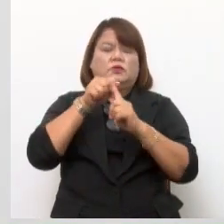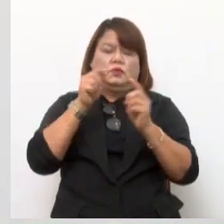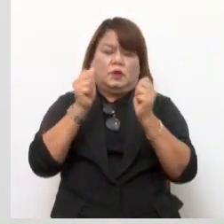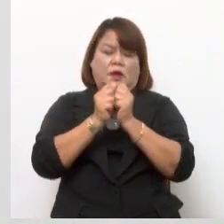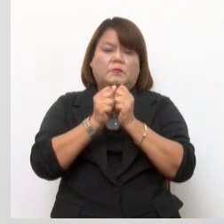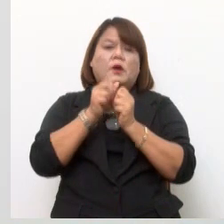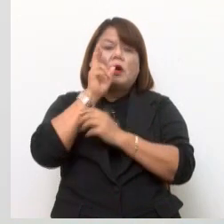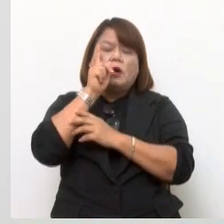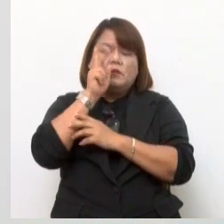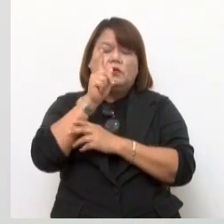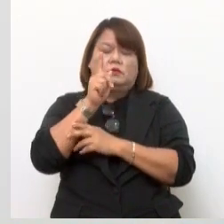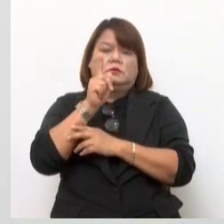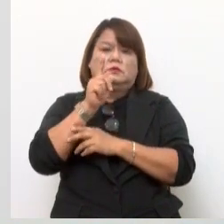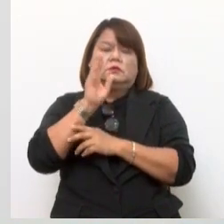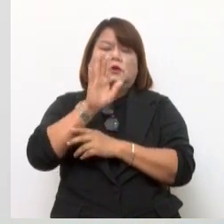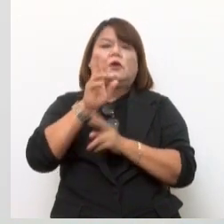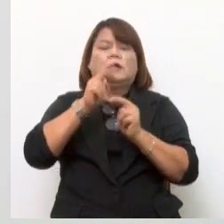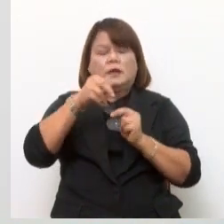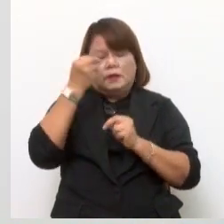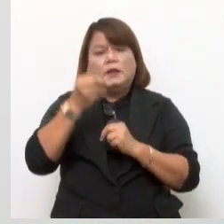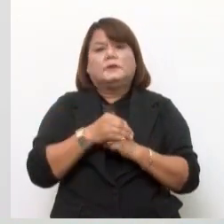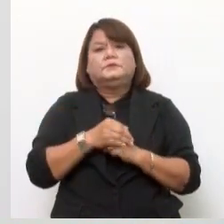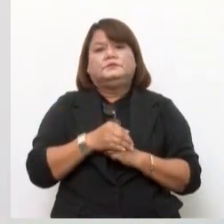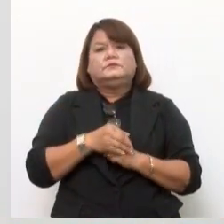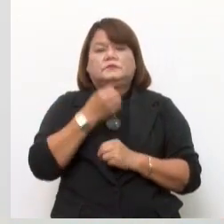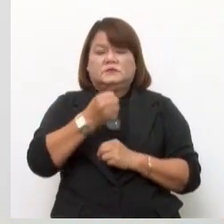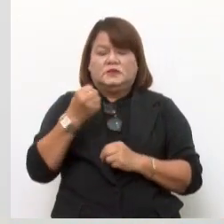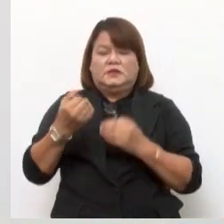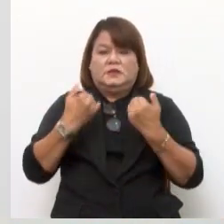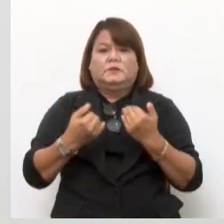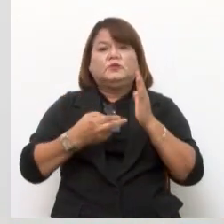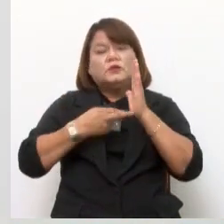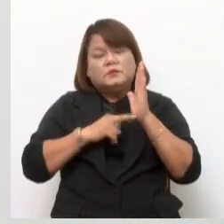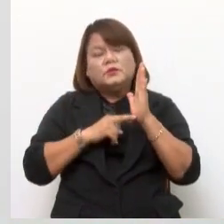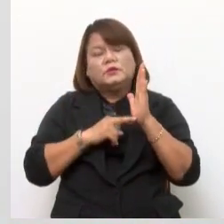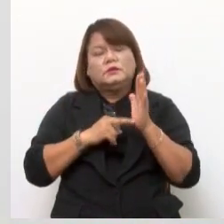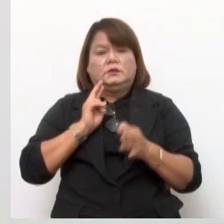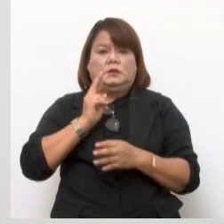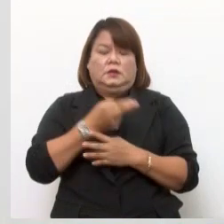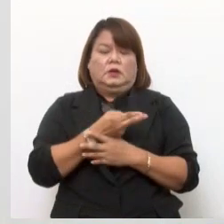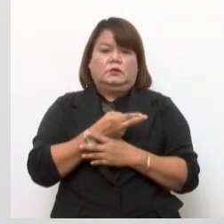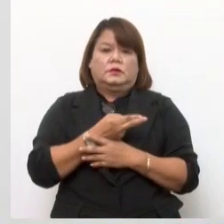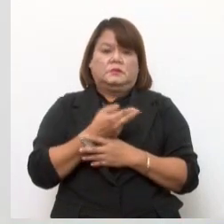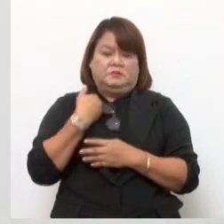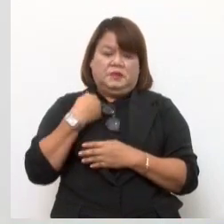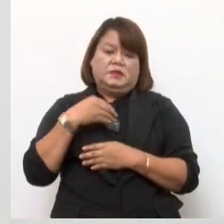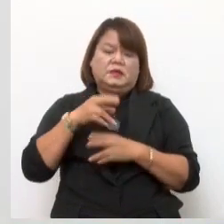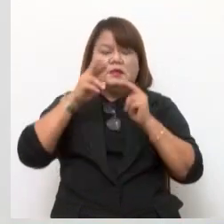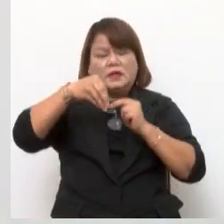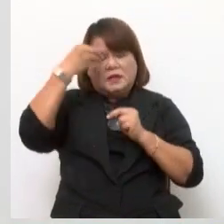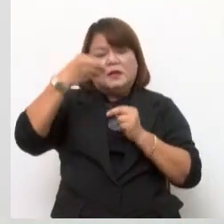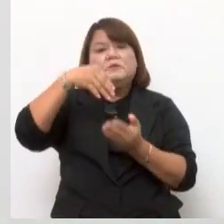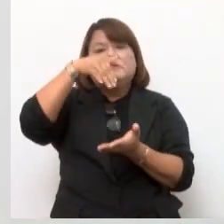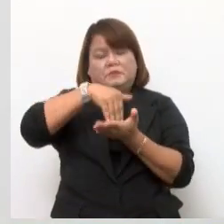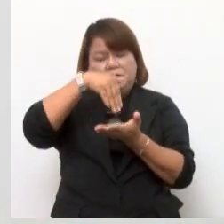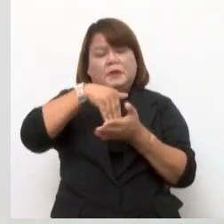ข้อมูลของนักเรียนซึ่งผมคิดว่าสิ่งนี้ก็คือจุดเริ่มต้นในการที่เราจะยึดนักเรียนเป็นฐานนะครับแ